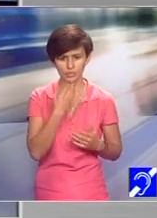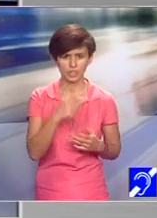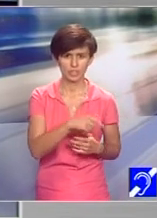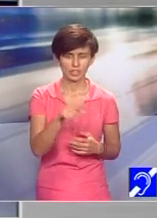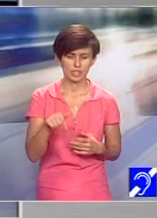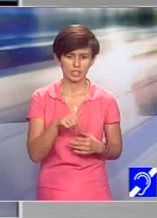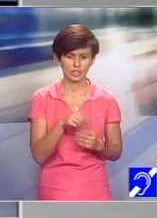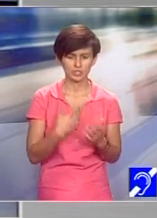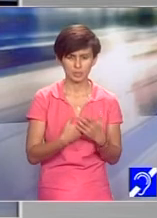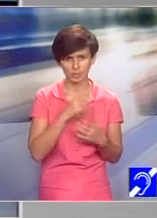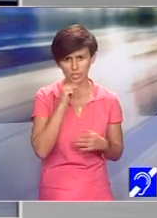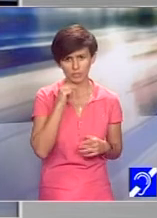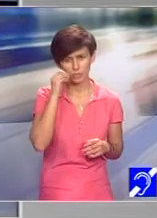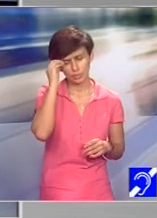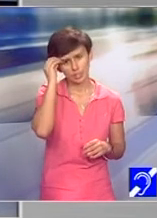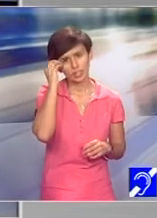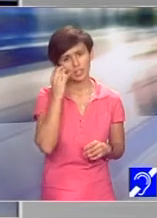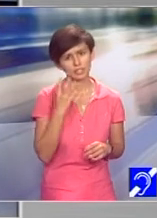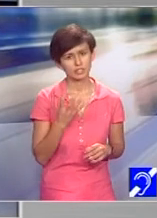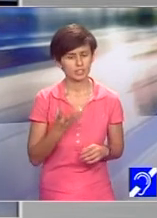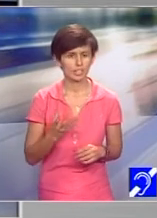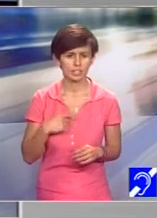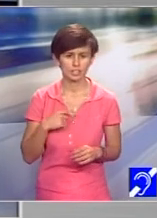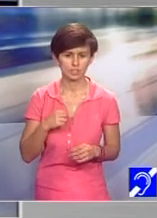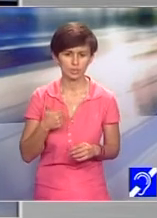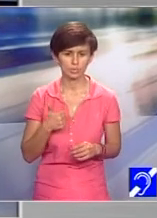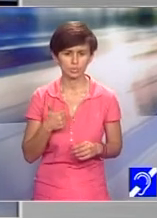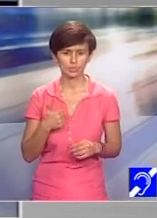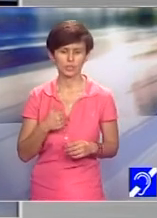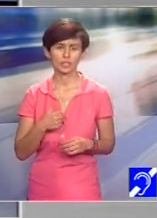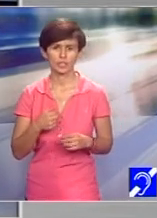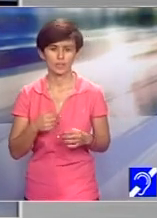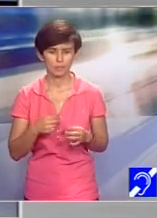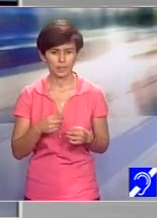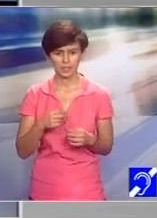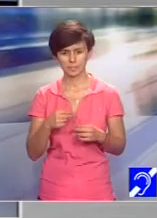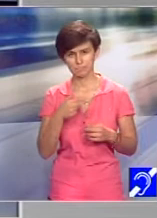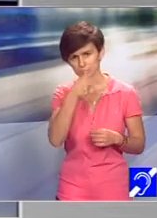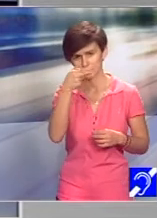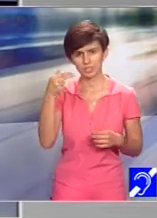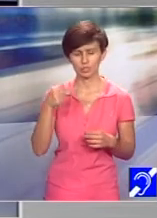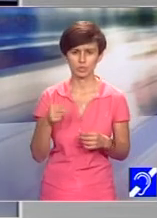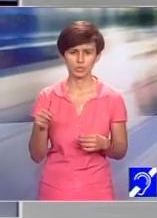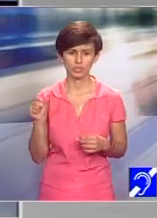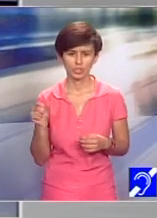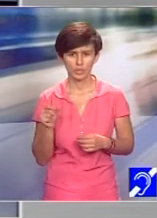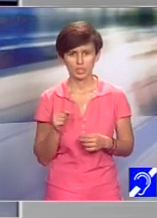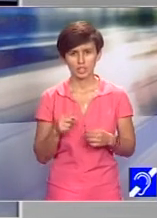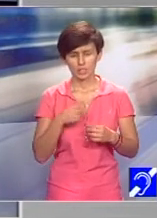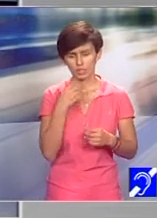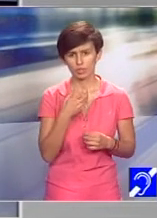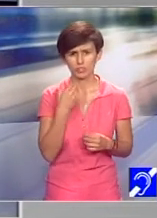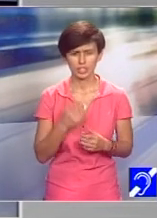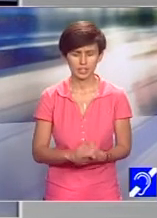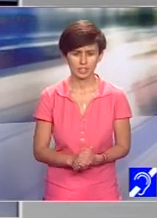de creativitate, e unul din motoul din tema conferinței, unul din cuvintele cheie.